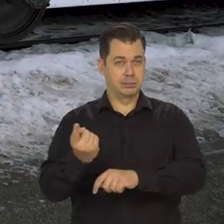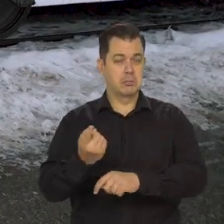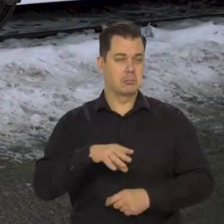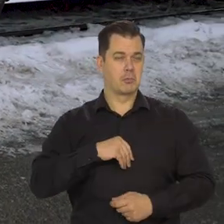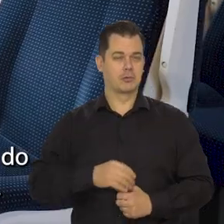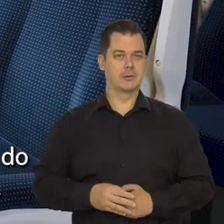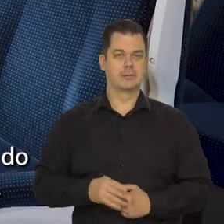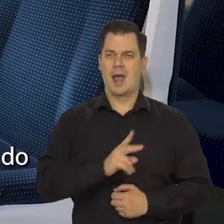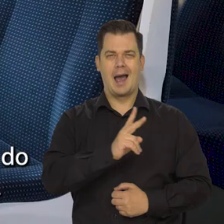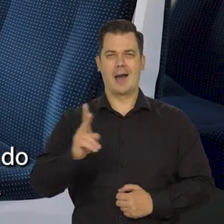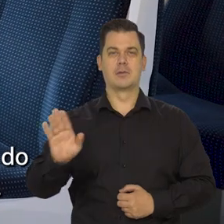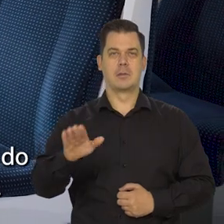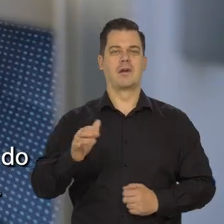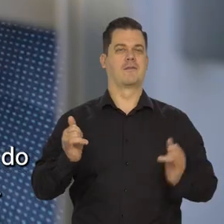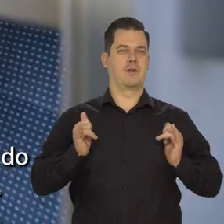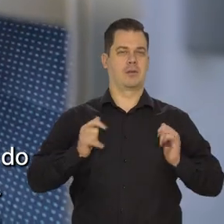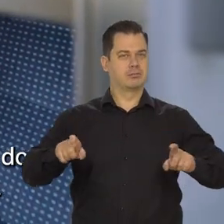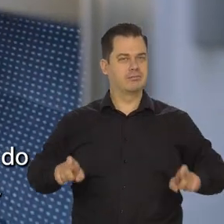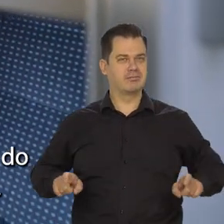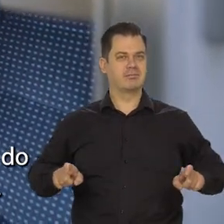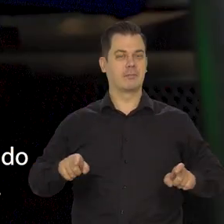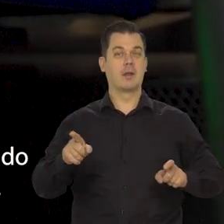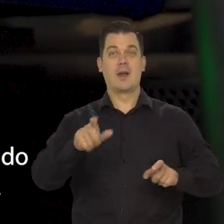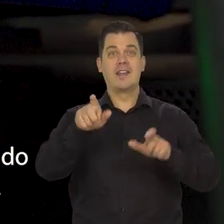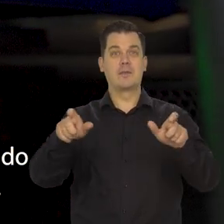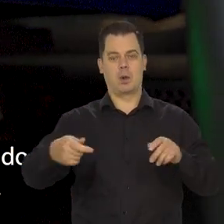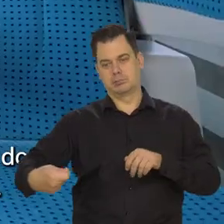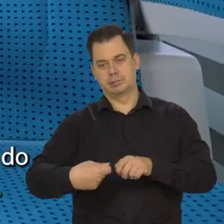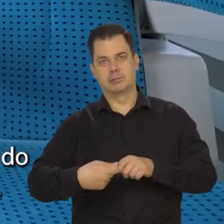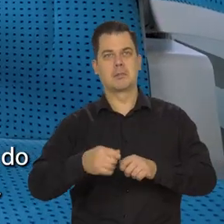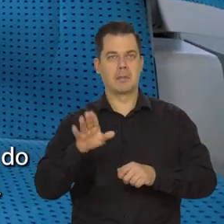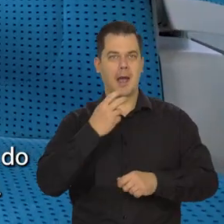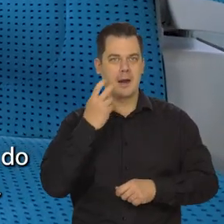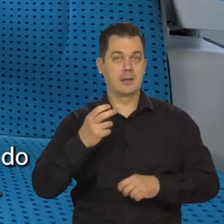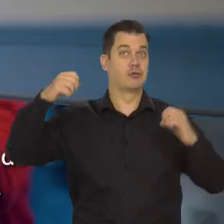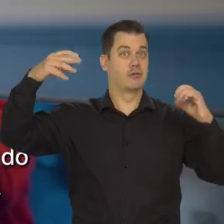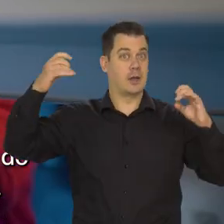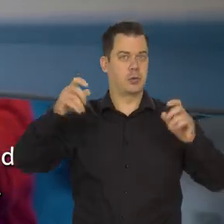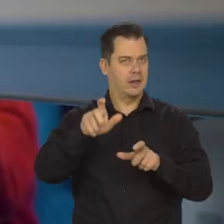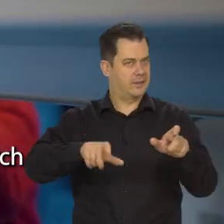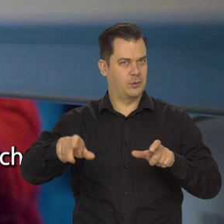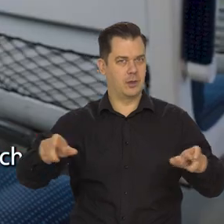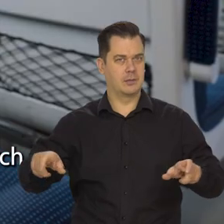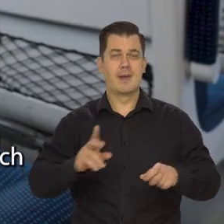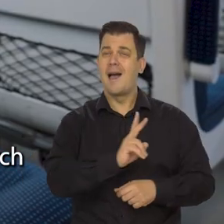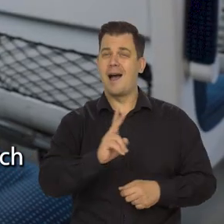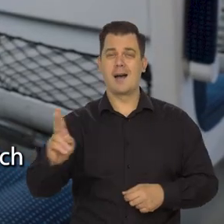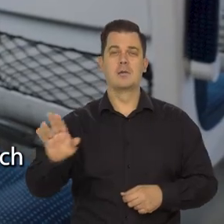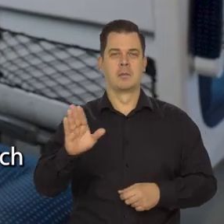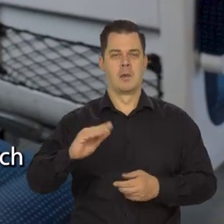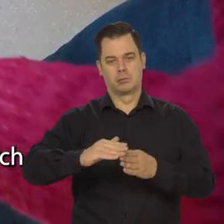km na godzinę. Wszystkie są wyposażone w wygodne fotele z dostępem do indywidualnego gniazdka elektrycznego i oświetlenia. Przy każdym